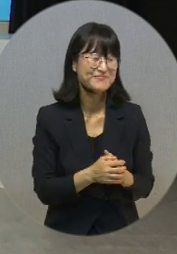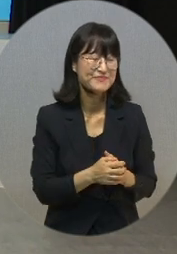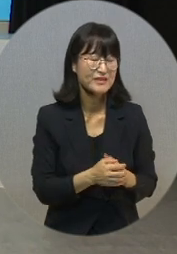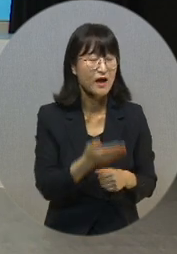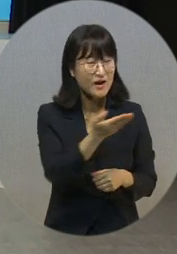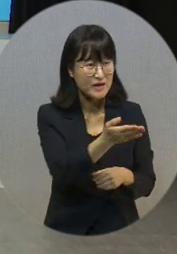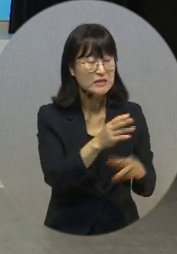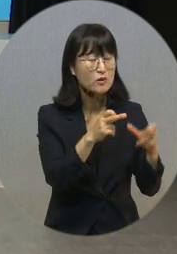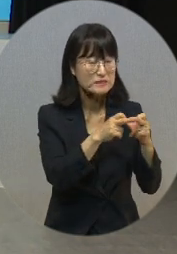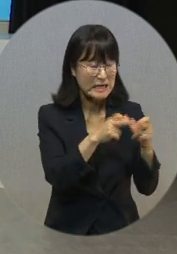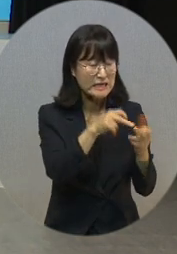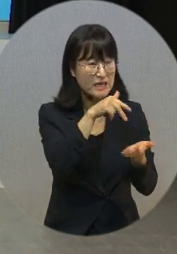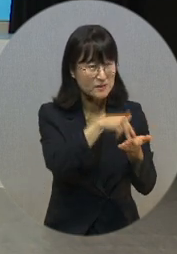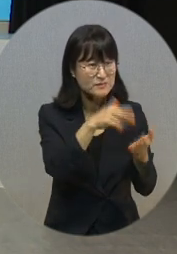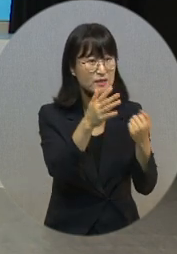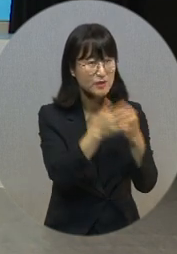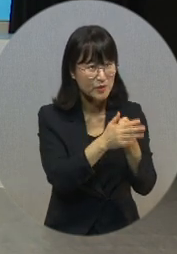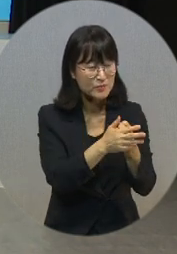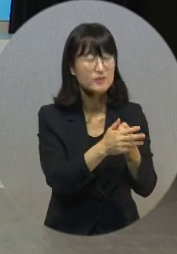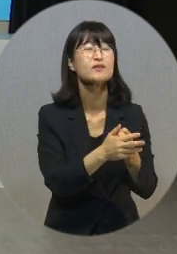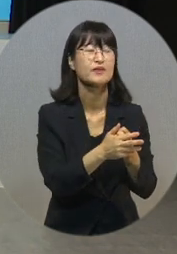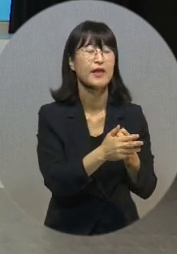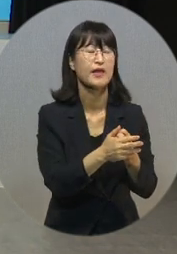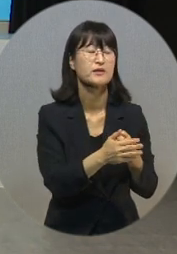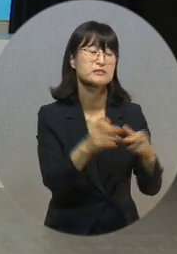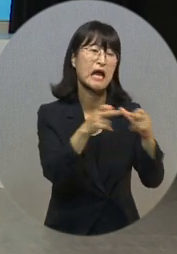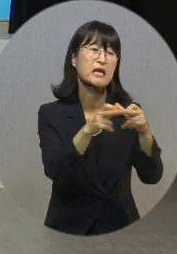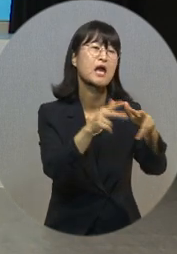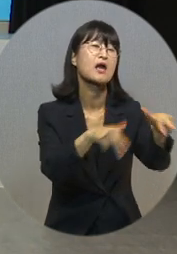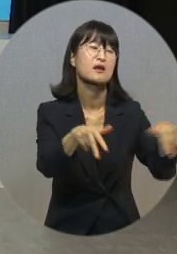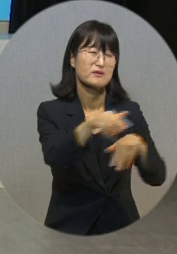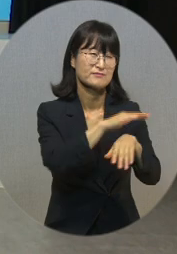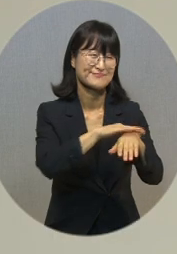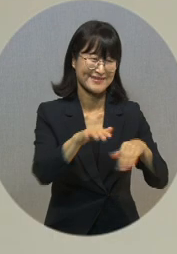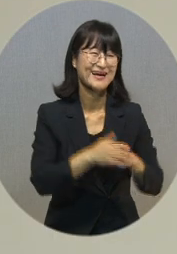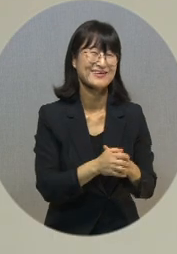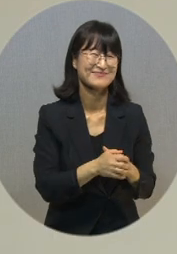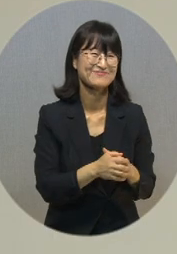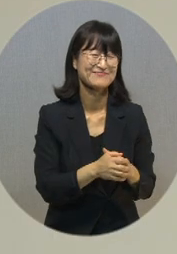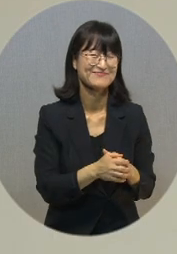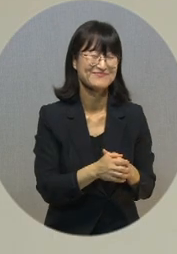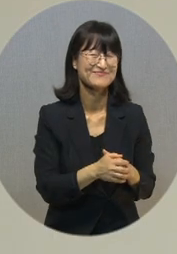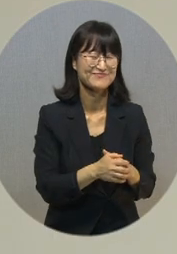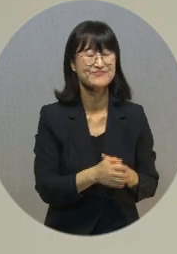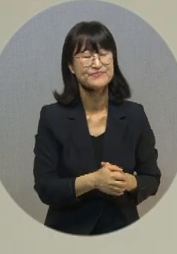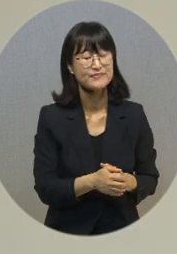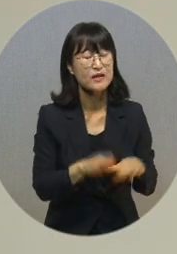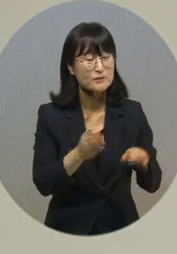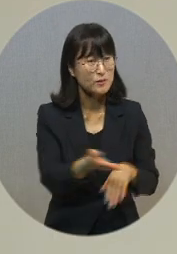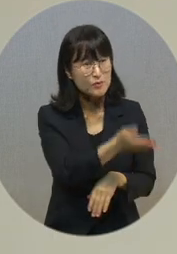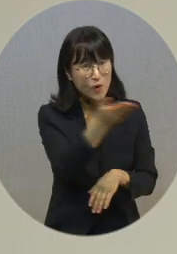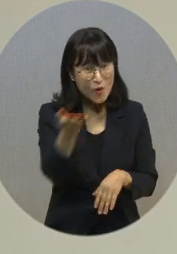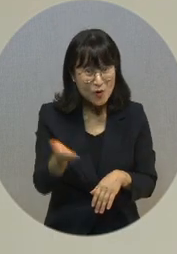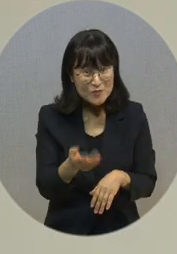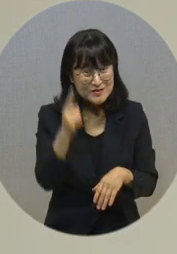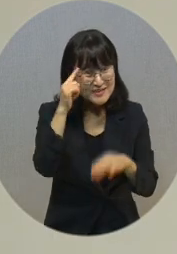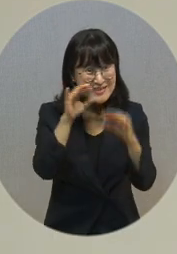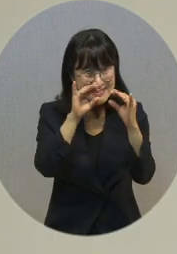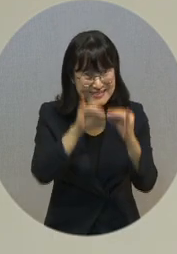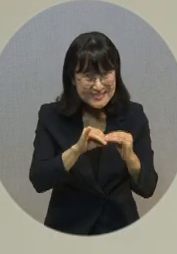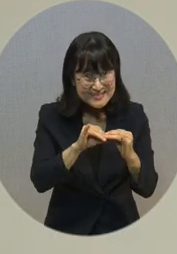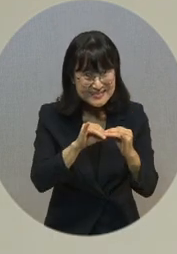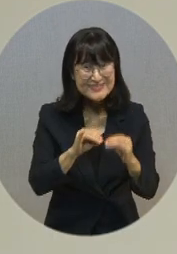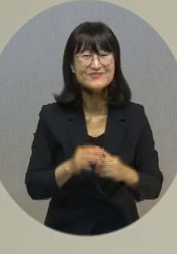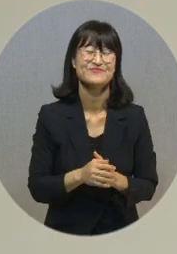의원님 오늘 저희가 이렇게 함께하면서 그런 게 제가 팍팍 느낍니다. 네, 우리 시청자 여러분도 공감하시죠?